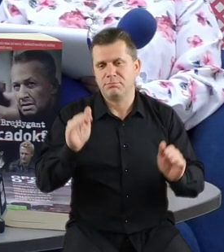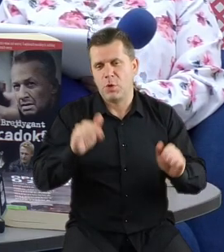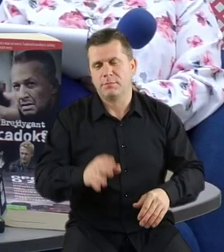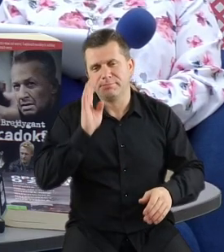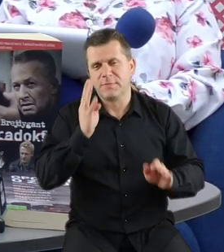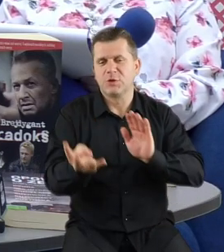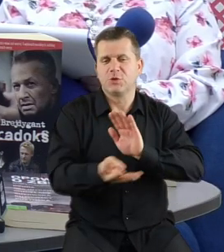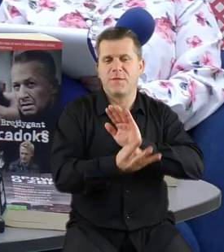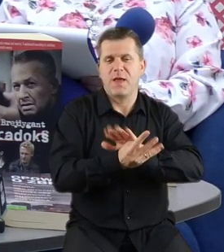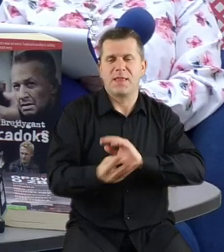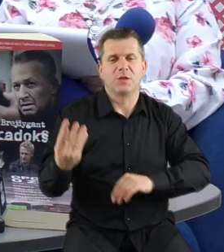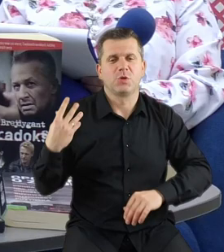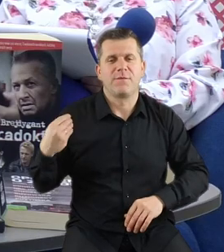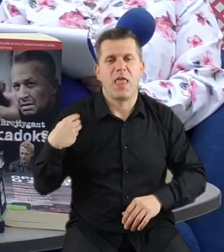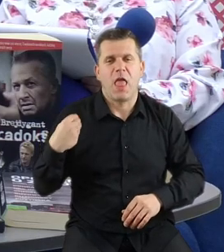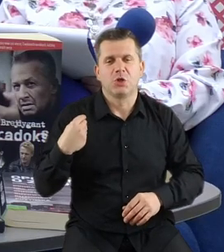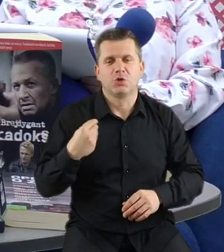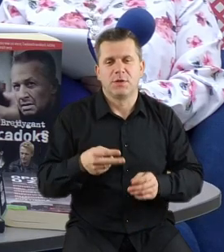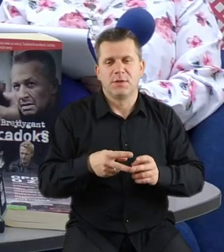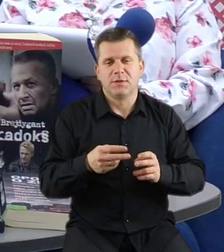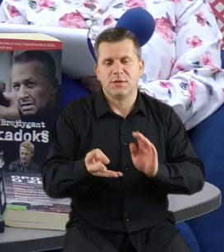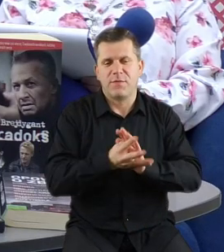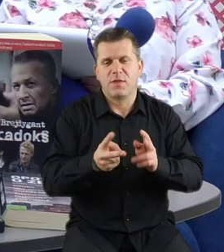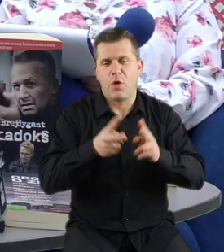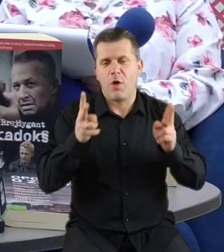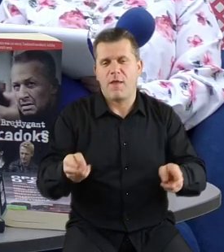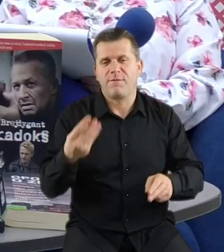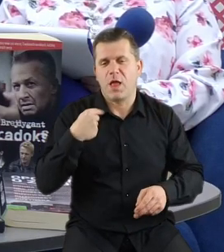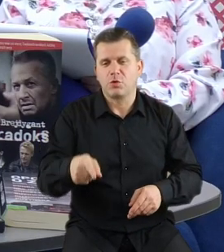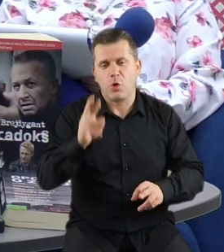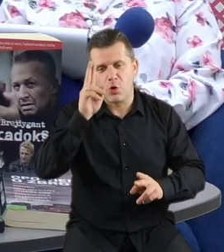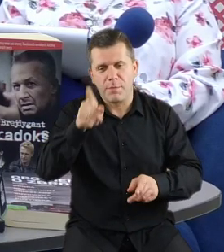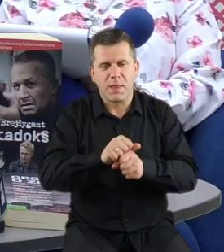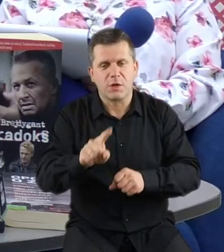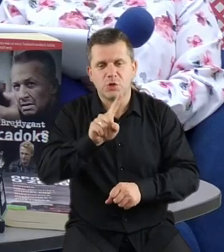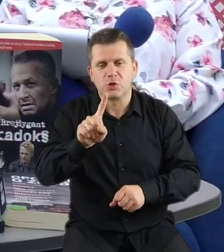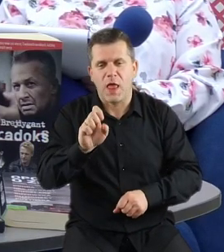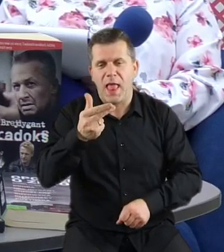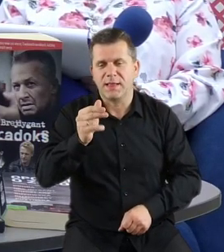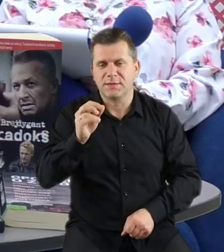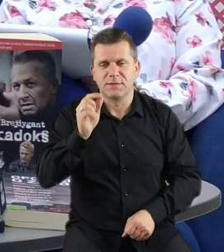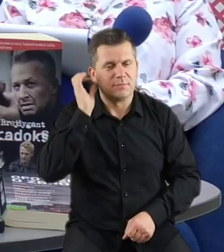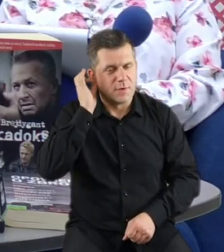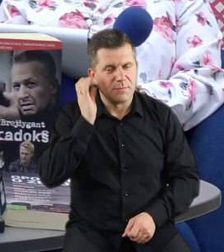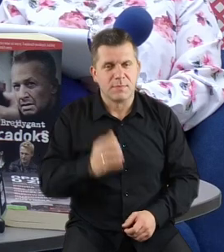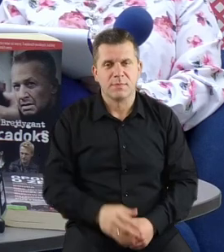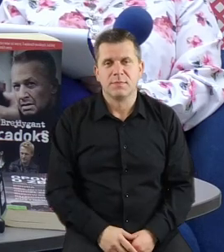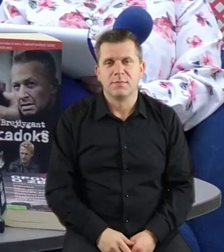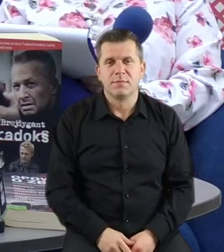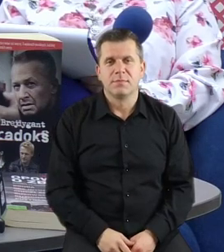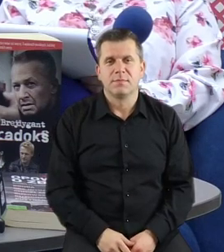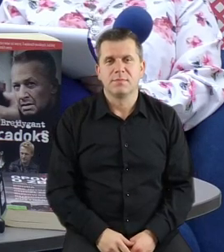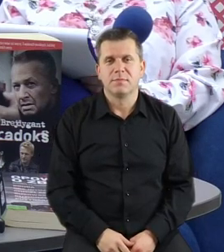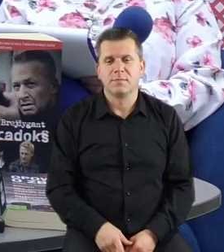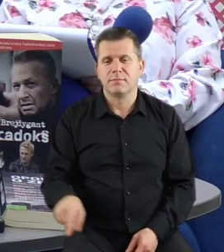takie XIX-wieczne mam pierwiastki, które w XIX wieku były rozpoznawane jako żeńskie, no więc, że jestem taki